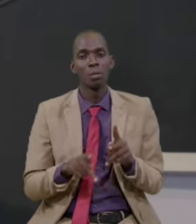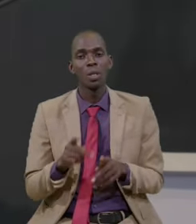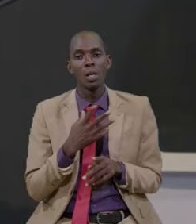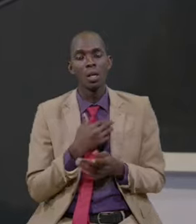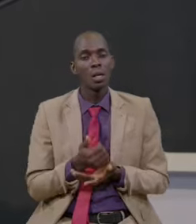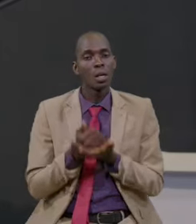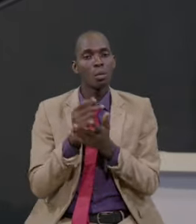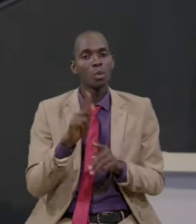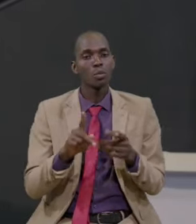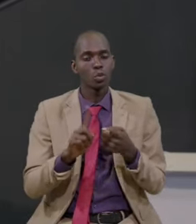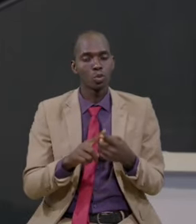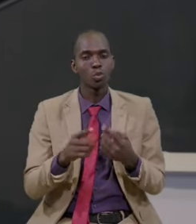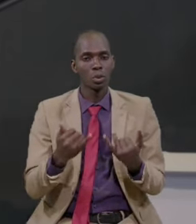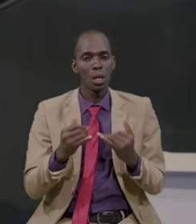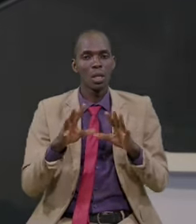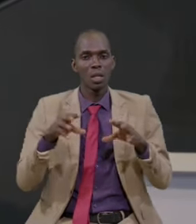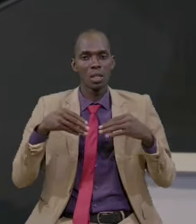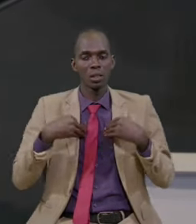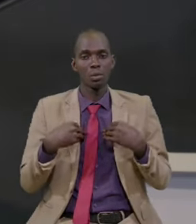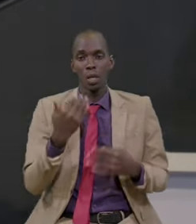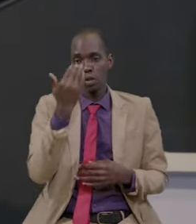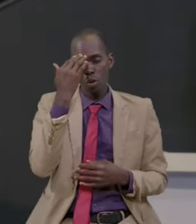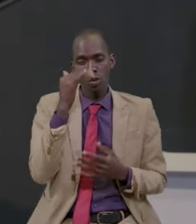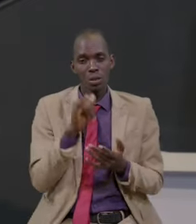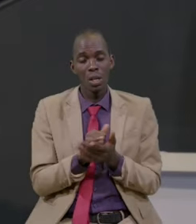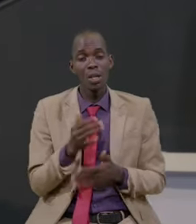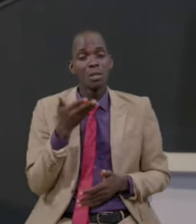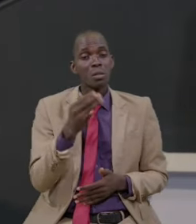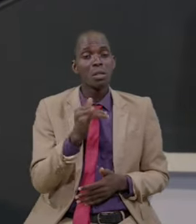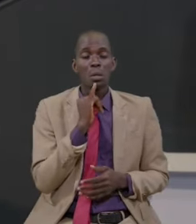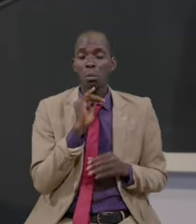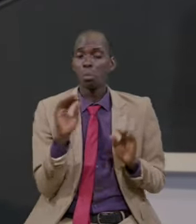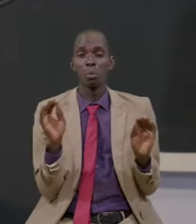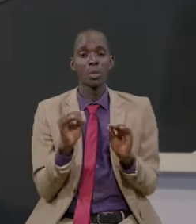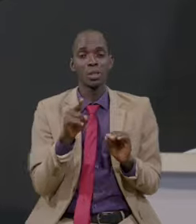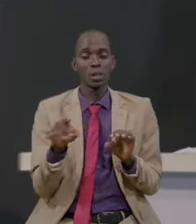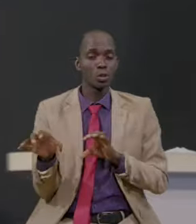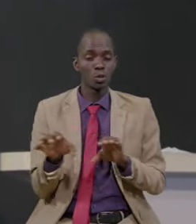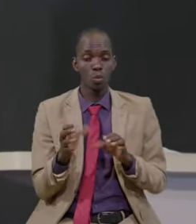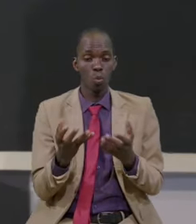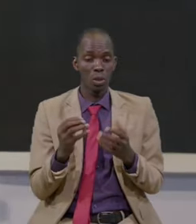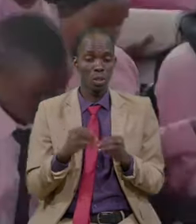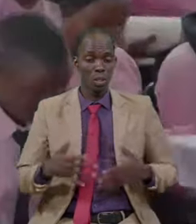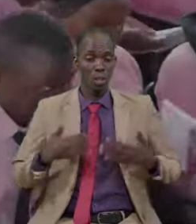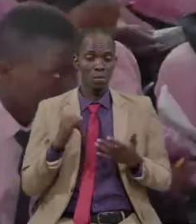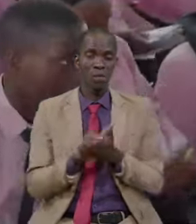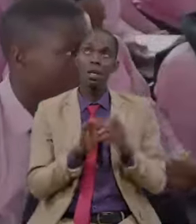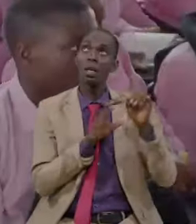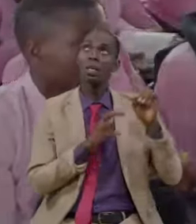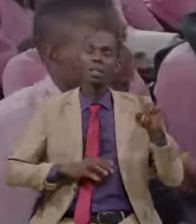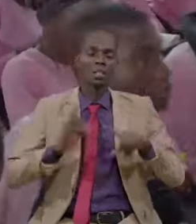Aide-les à comprendre qu'il n'y a rien qui puisse avoir dans la vie que Christ ne puisse pas pourvoir. Levons-nous maintenant.